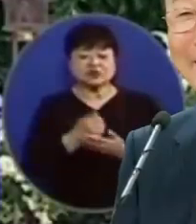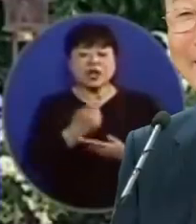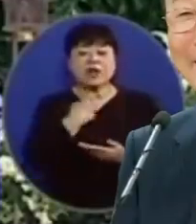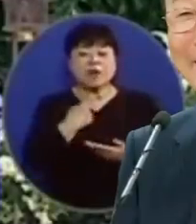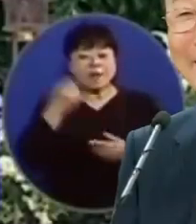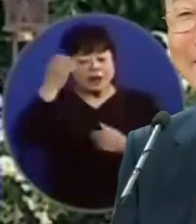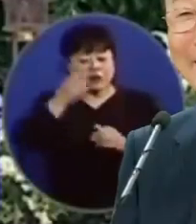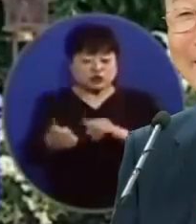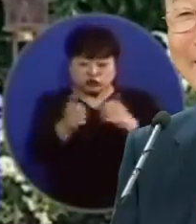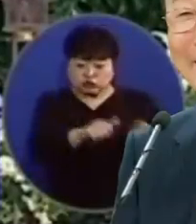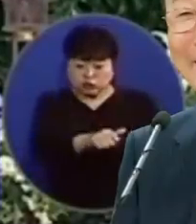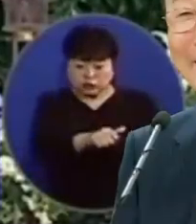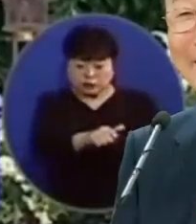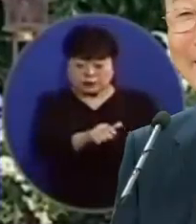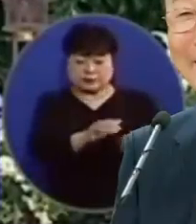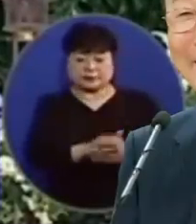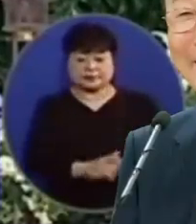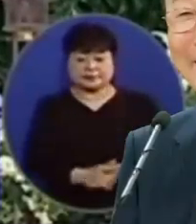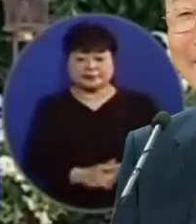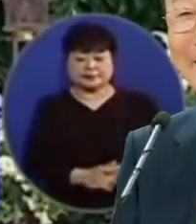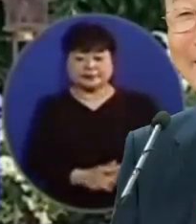그 영혼은 죽으리라.